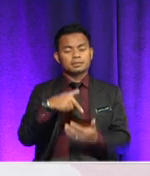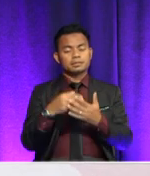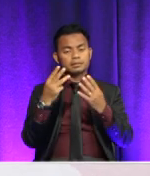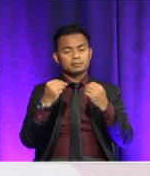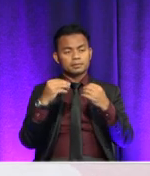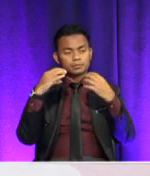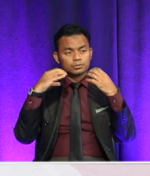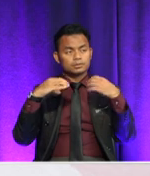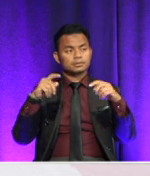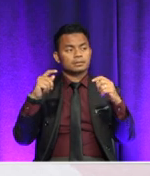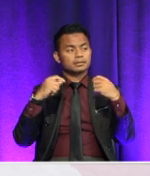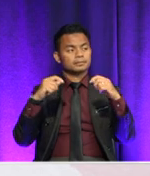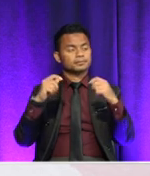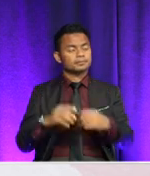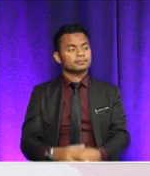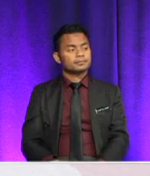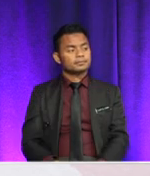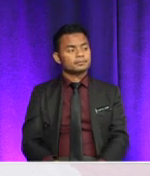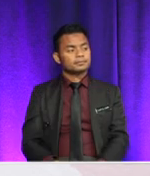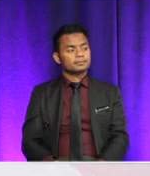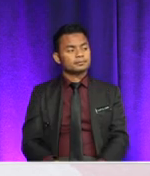Nak bagi-bagilah saya ayat-ayat panjang